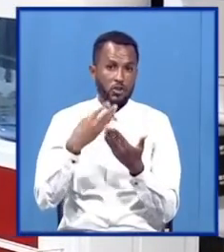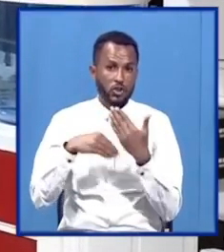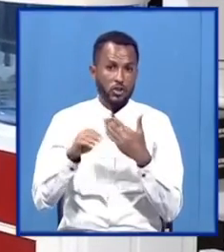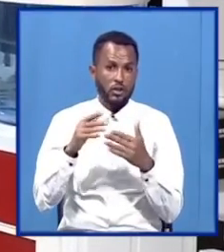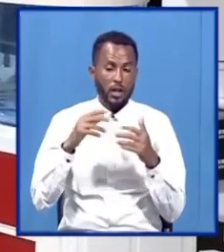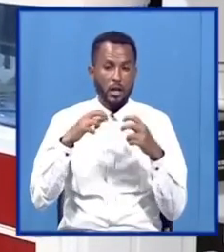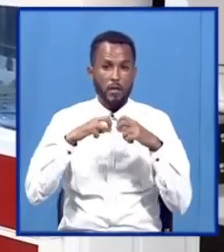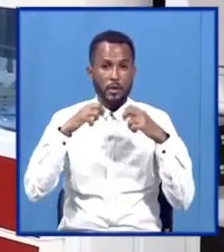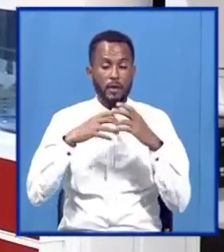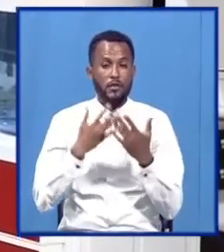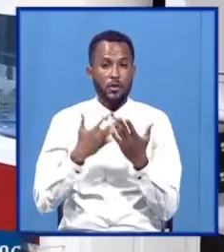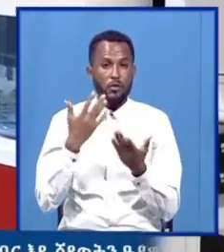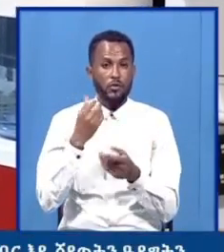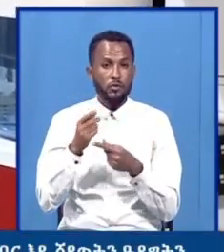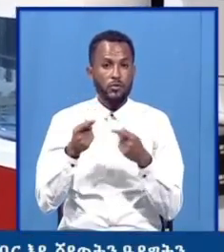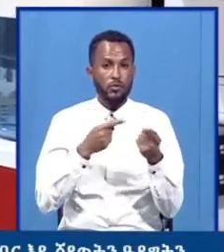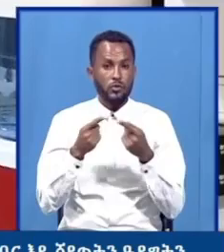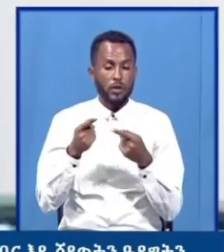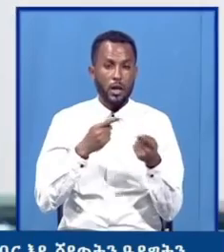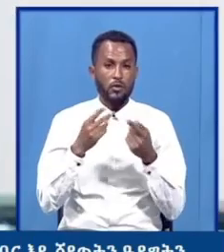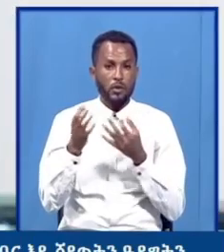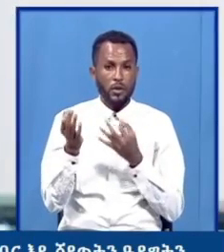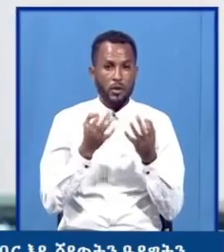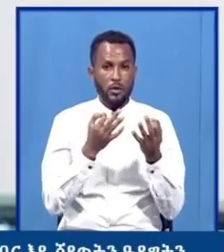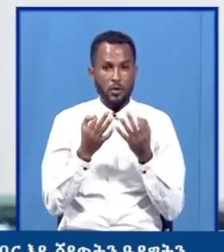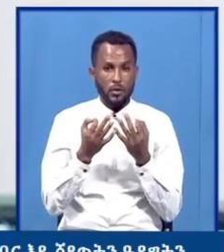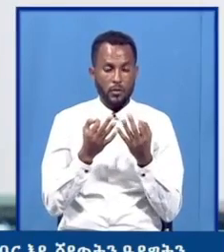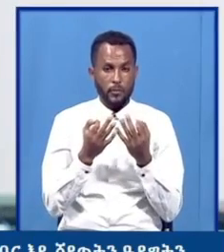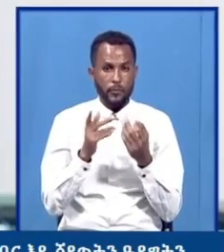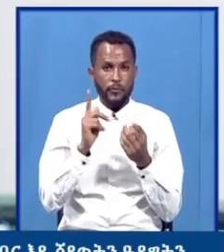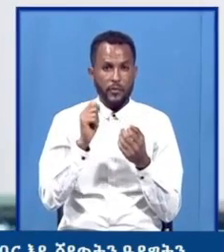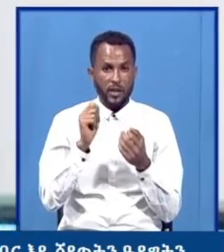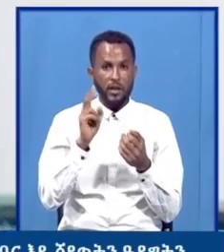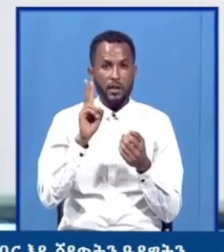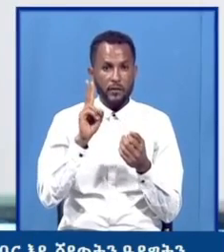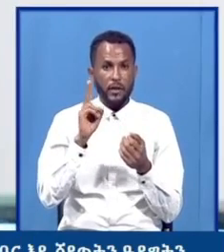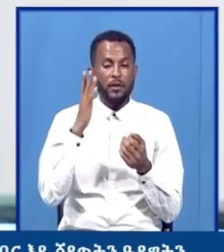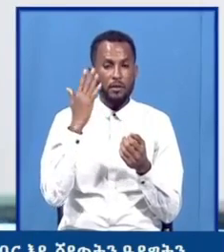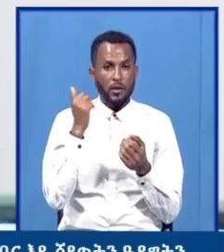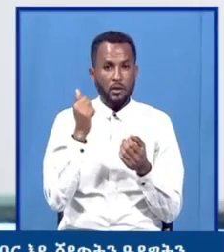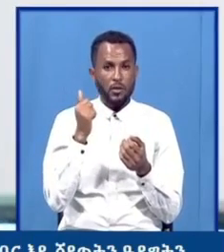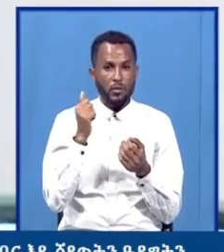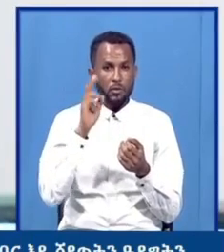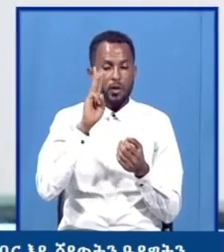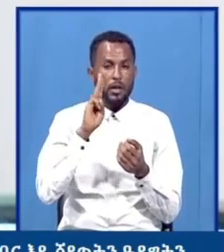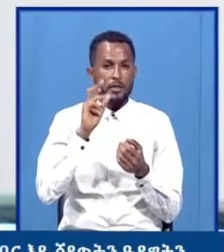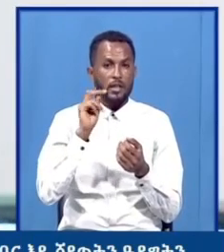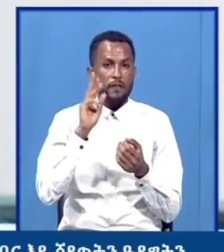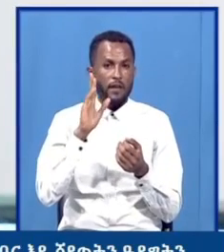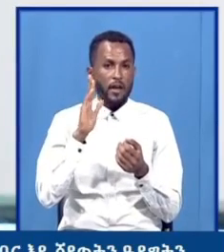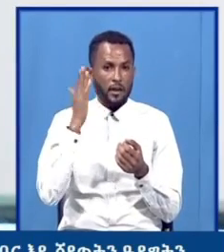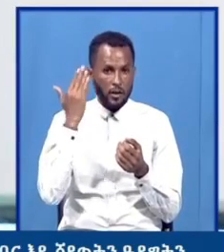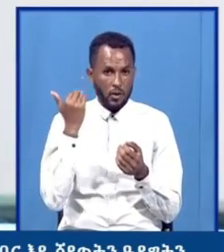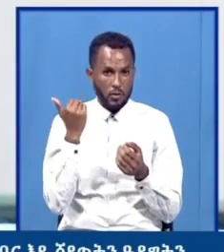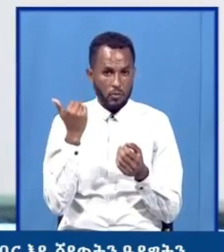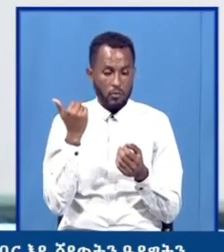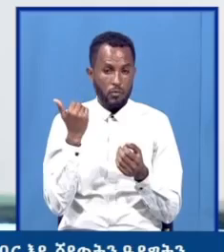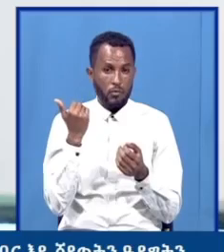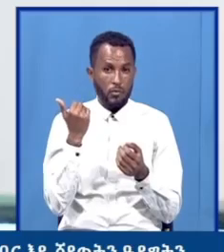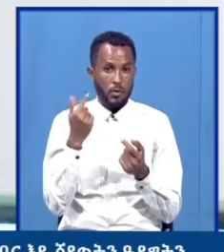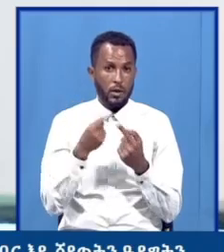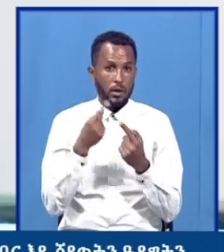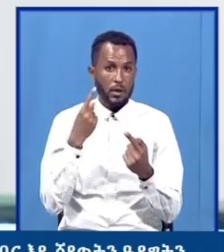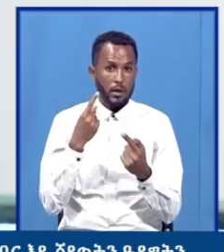قحوتي الكترونيكس توافيروم سرحو نقادو حبيروم كا تيبي منامن نيو رسيبرات منامن لبني كلاسي